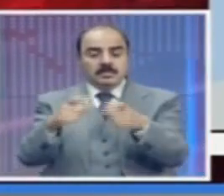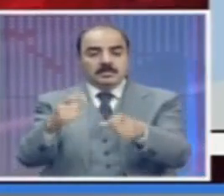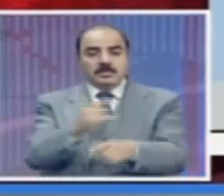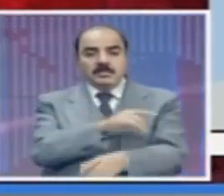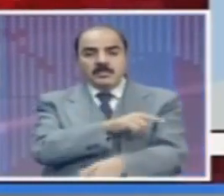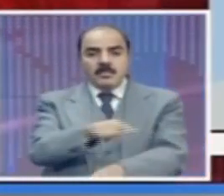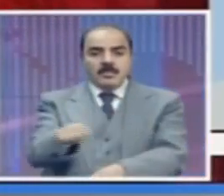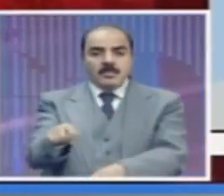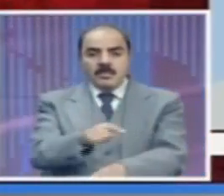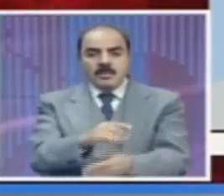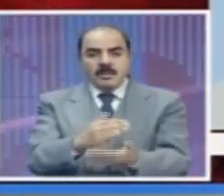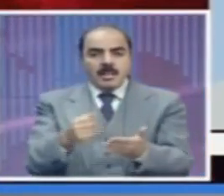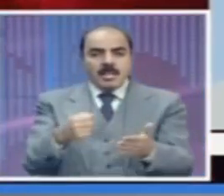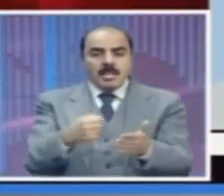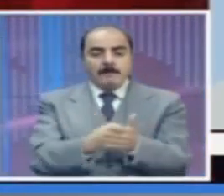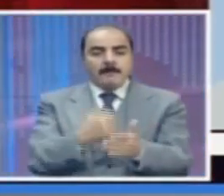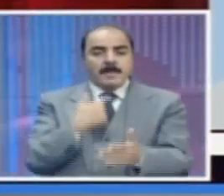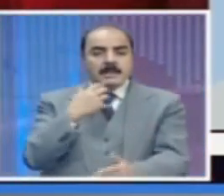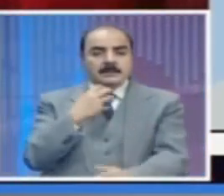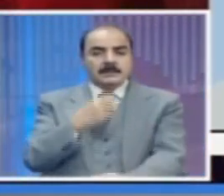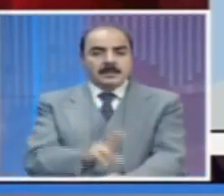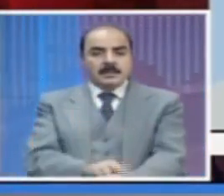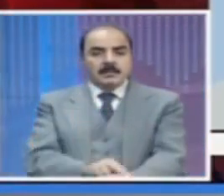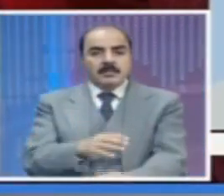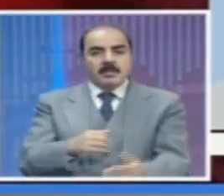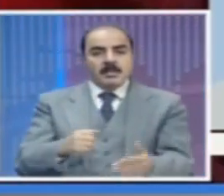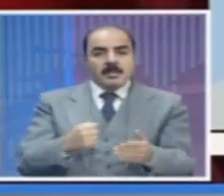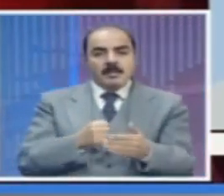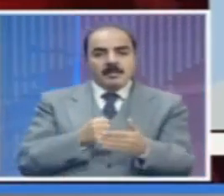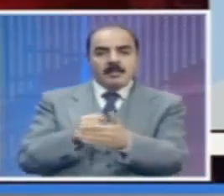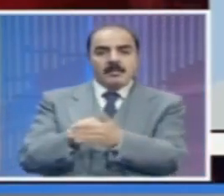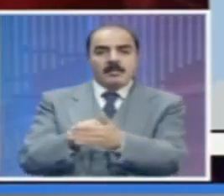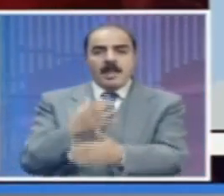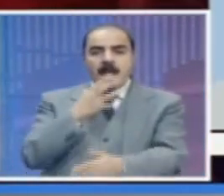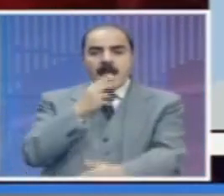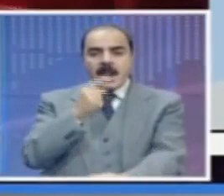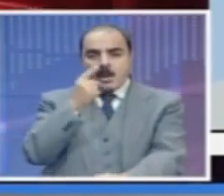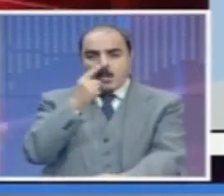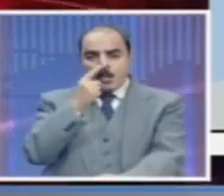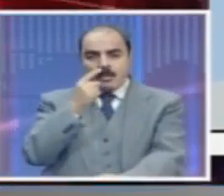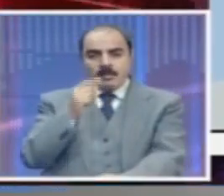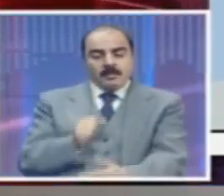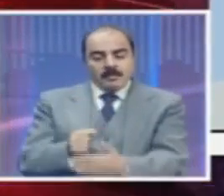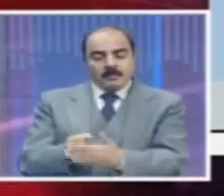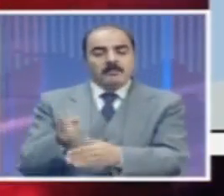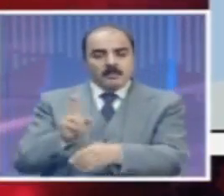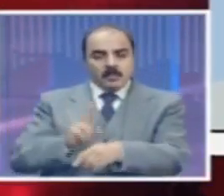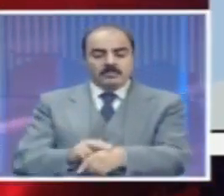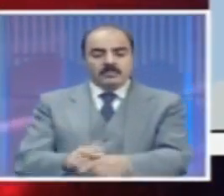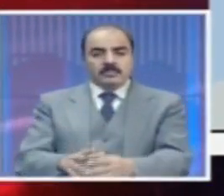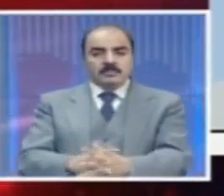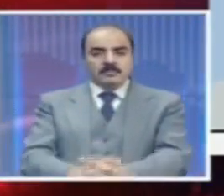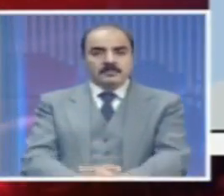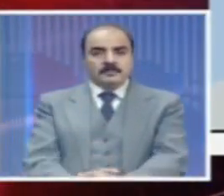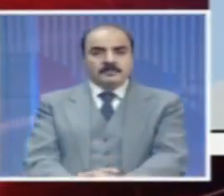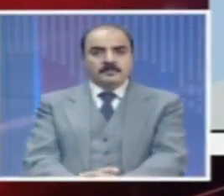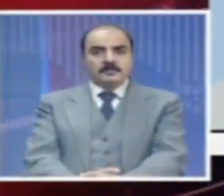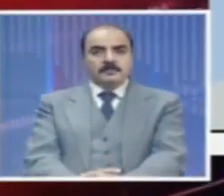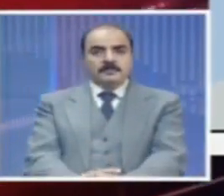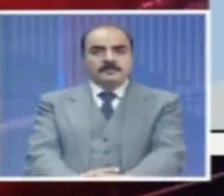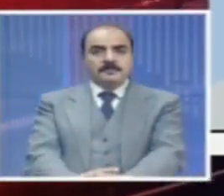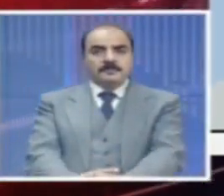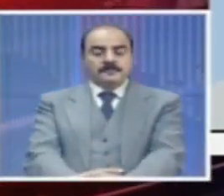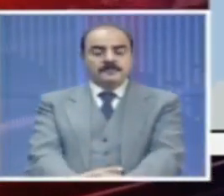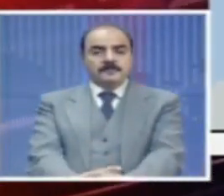صاروخين باتجاه موقعين أمنيين على الحدود الشرقية لمدينة غزة وموقع آخر شرق بلدة بيت